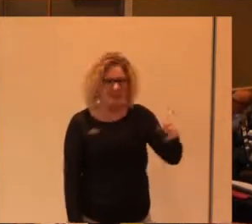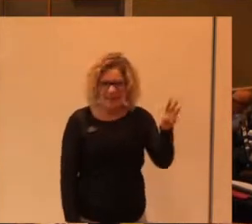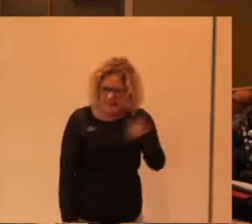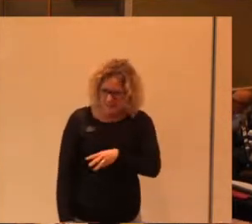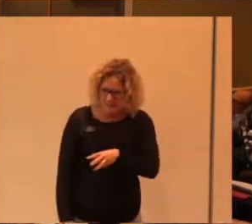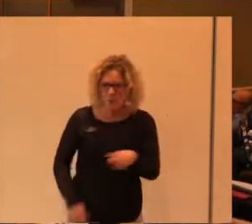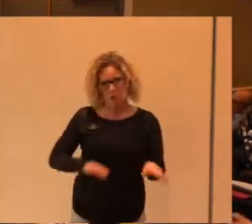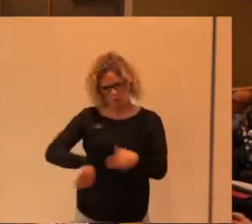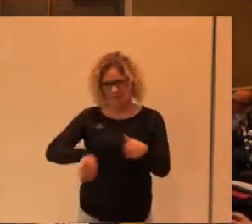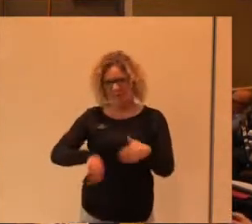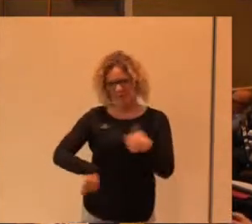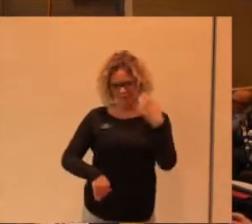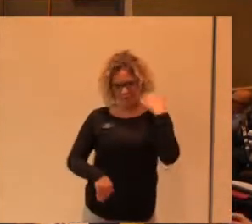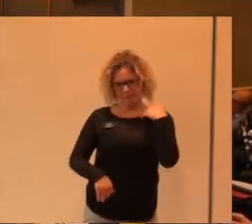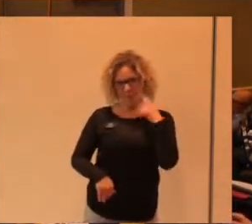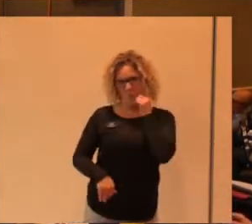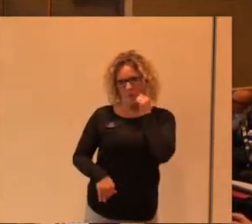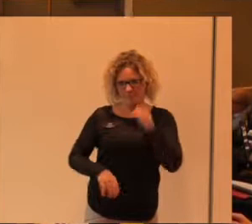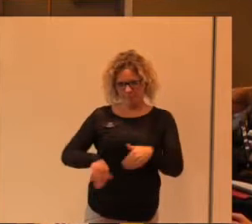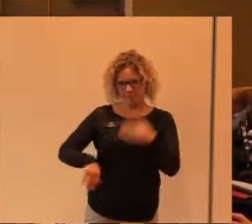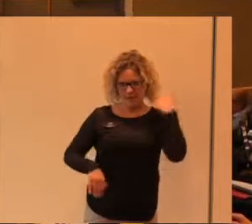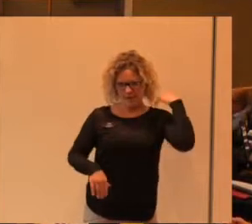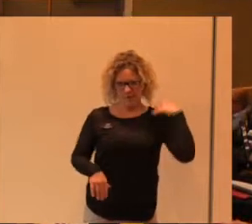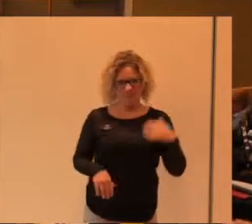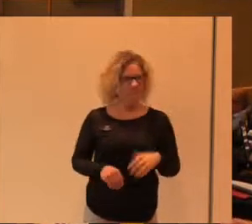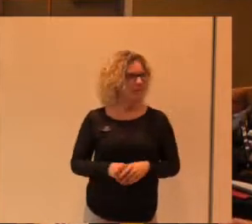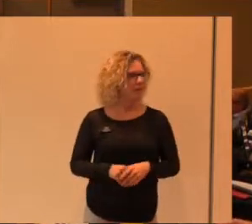Ericsson, de tillverkade ju förr i världen mobiltelefoner.